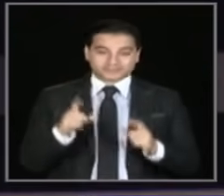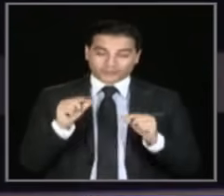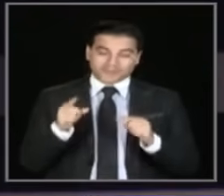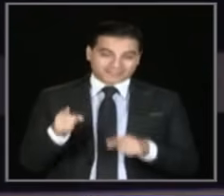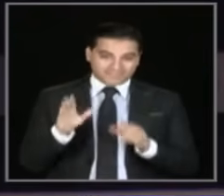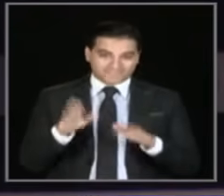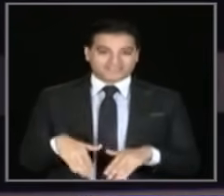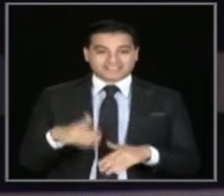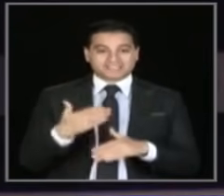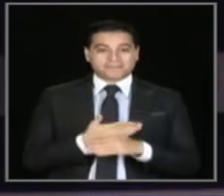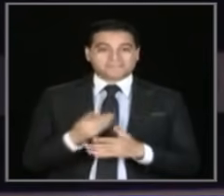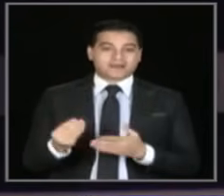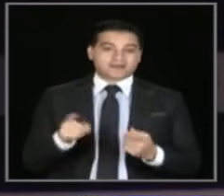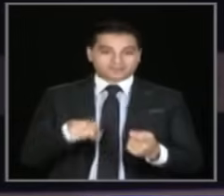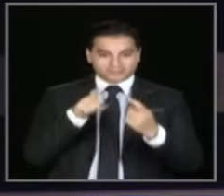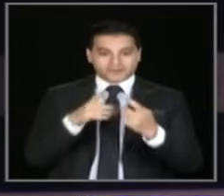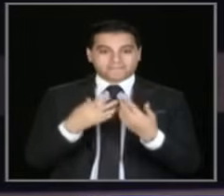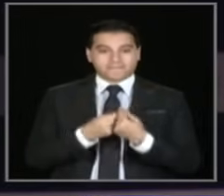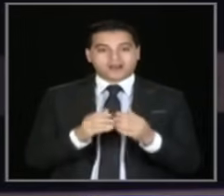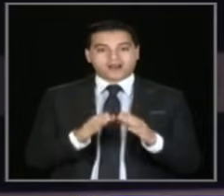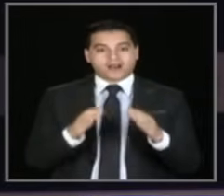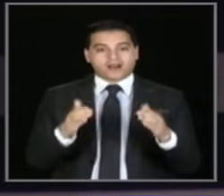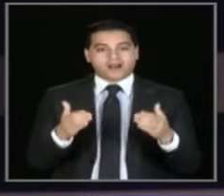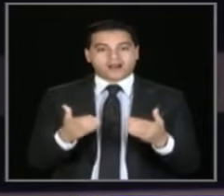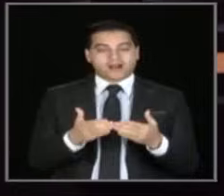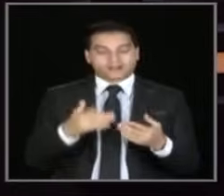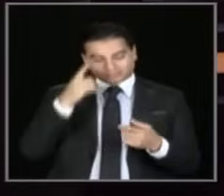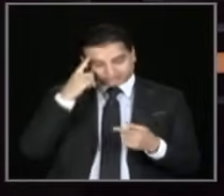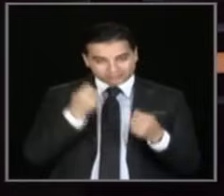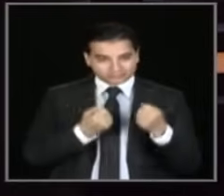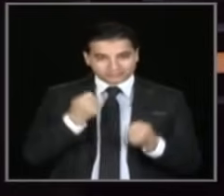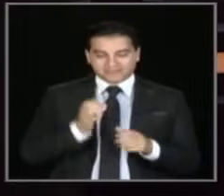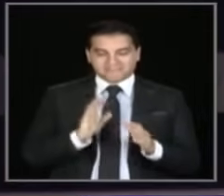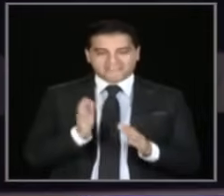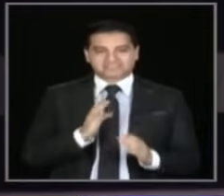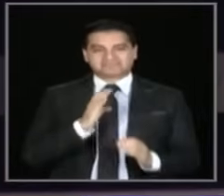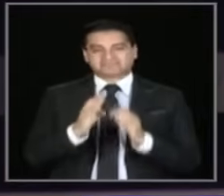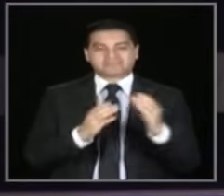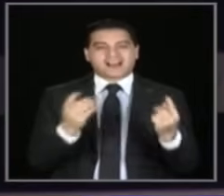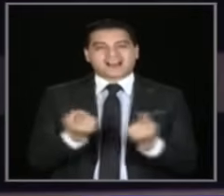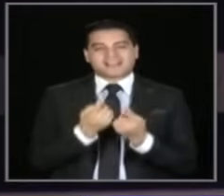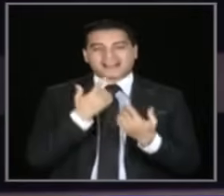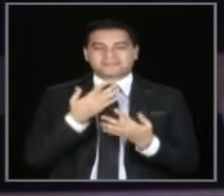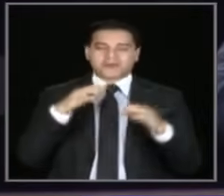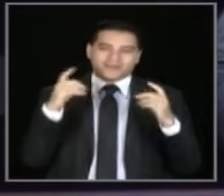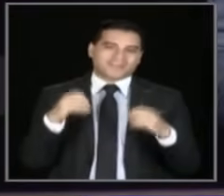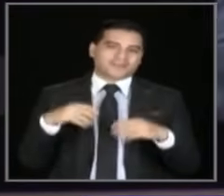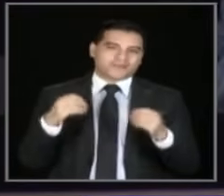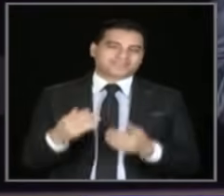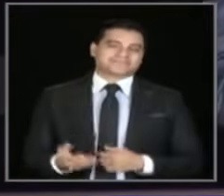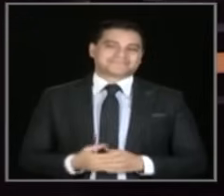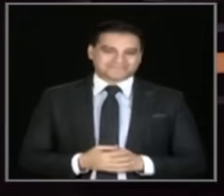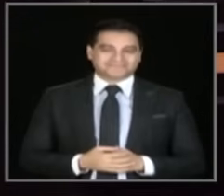جدا، هتلعبوا مباراة بدون أي ضغوط، بتمنى لكم كل التوفيق. نحيي كلها فريق